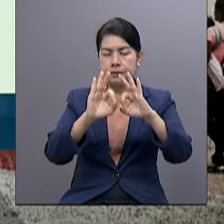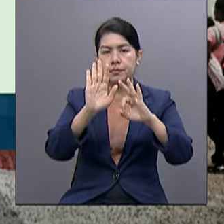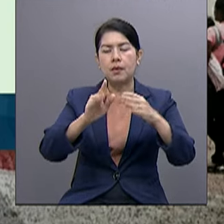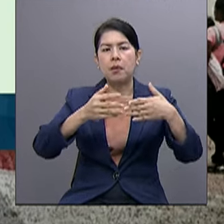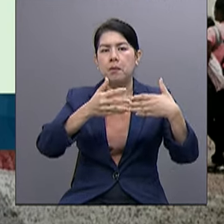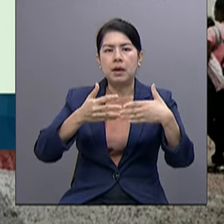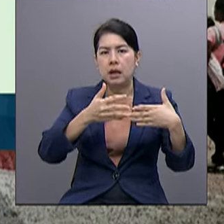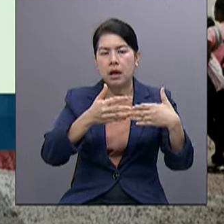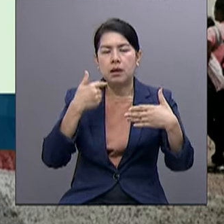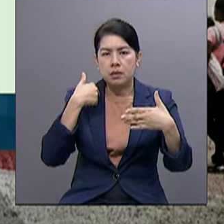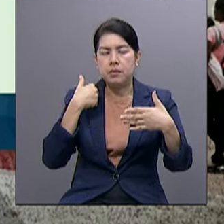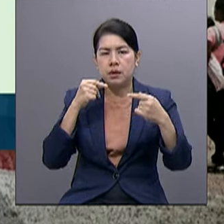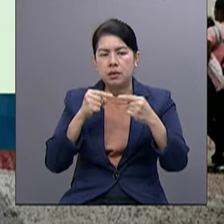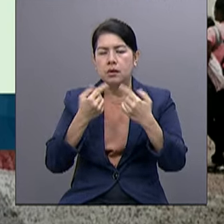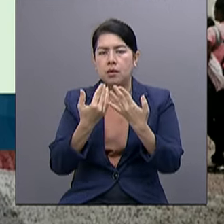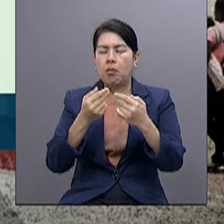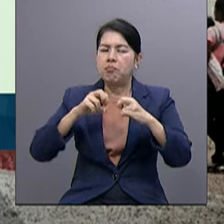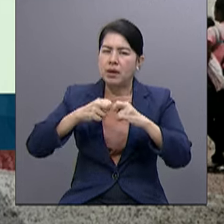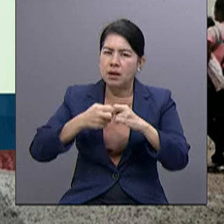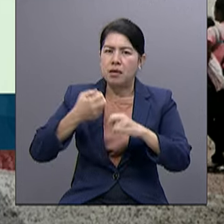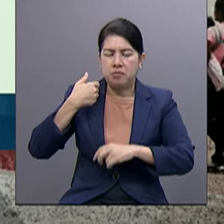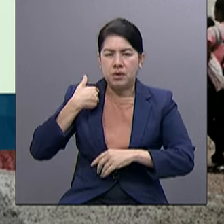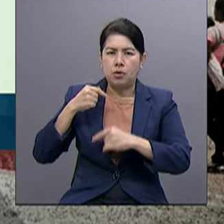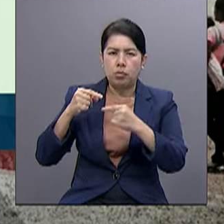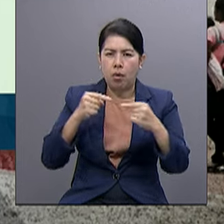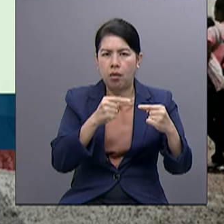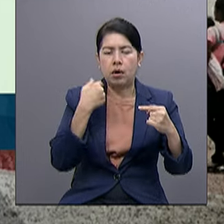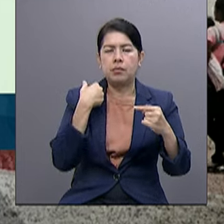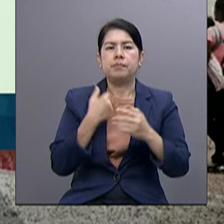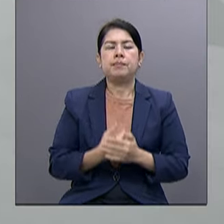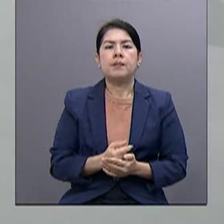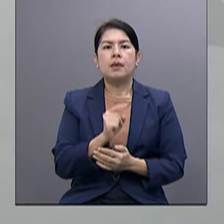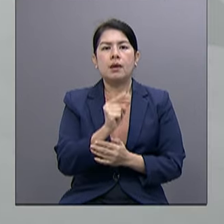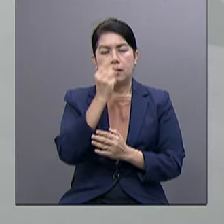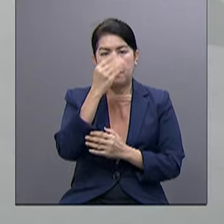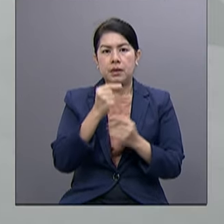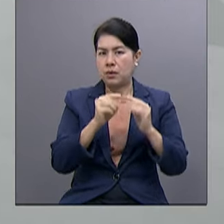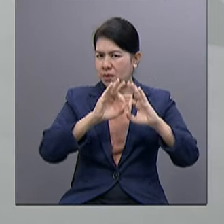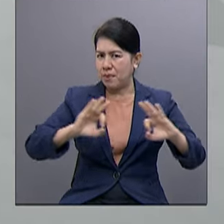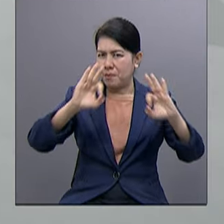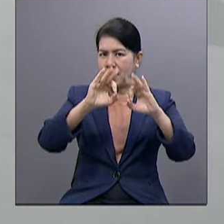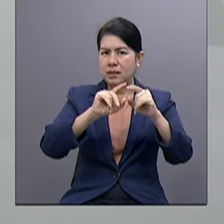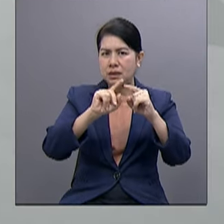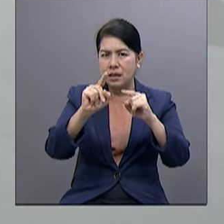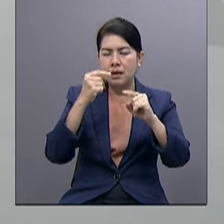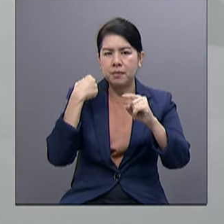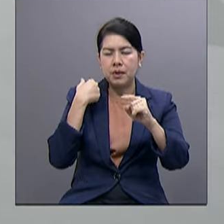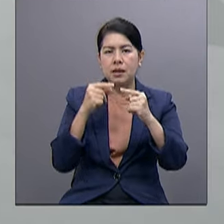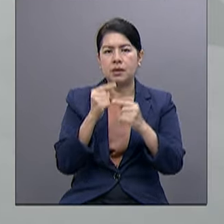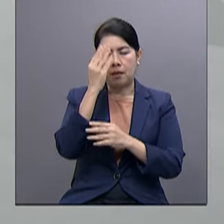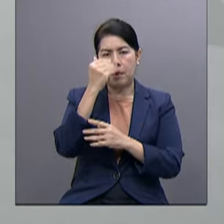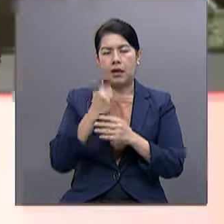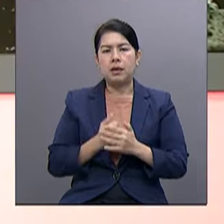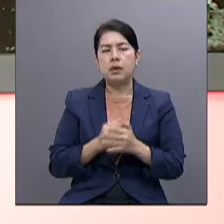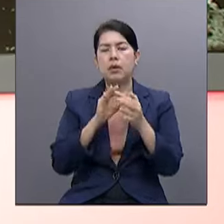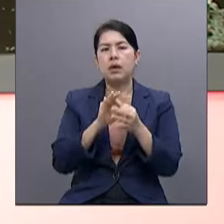เดือนที่3แล้วค่ะประเด็นนี้สำคัญขนาดไหนเรียกได้ว่าสำคัญแซงหน้าทั้งประเด็นเรื่องของรัฐบาลและเรื่องของเศรษฐกิจป